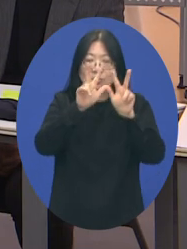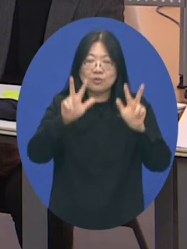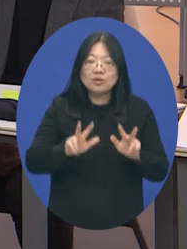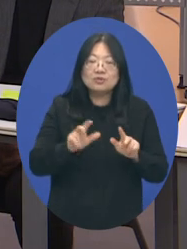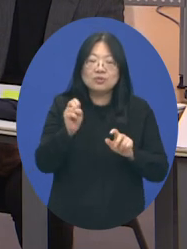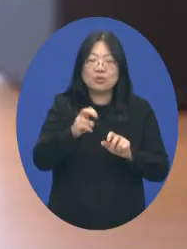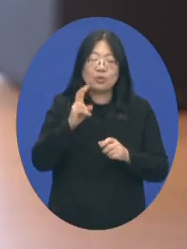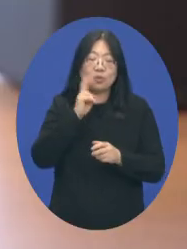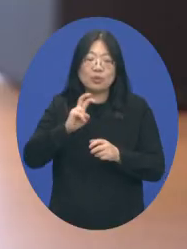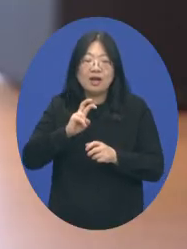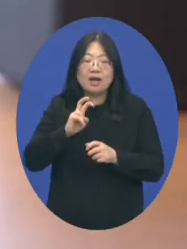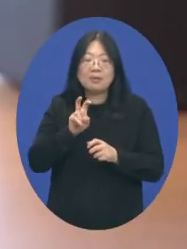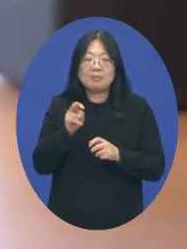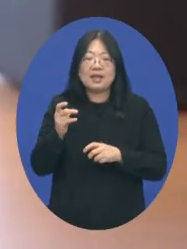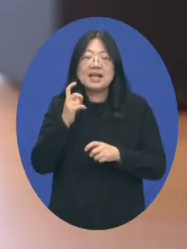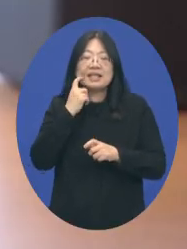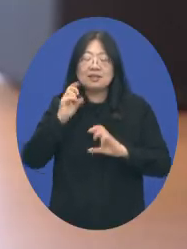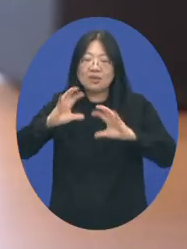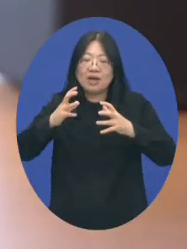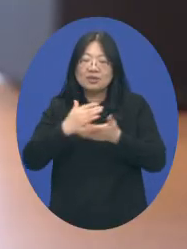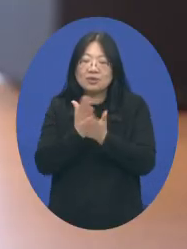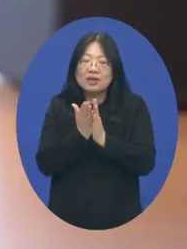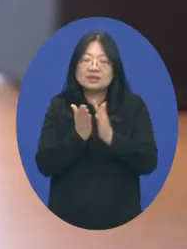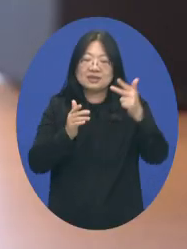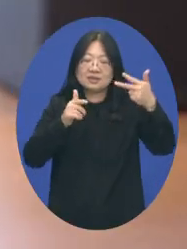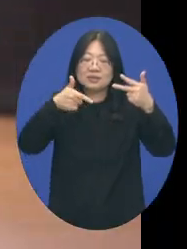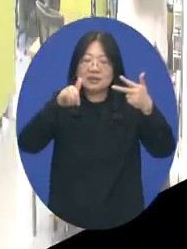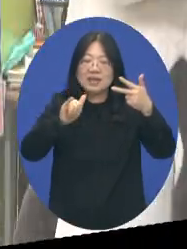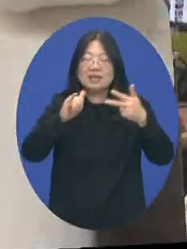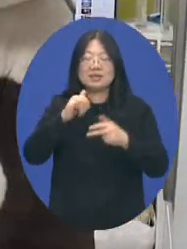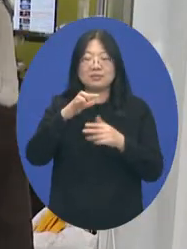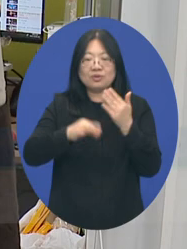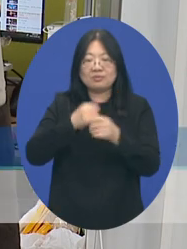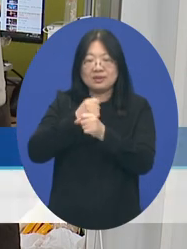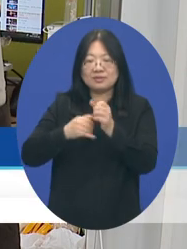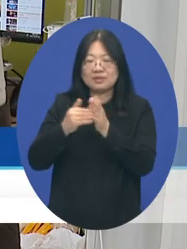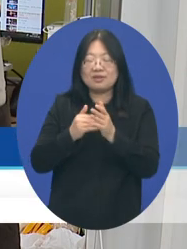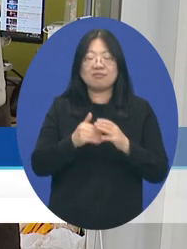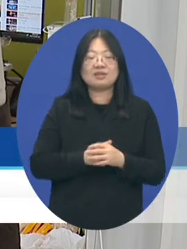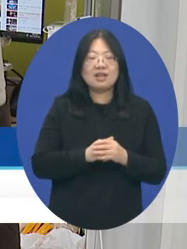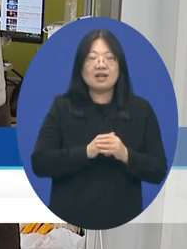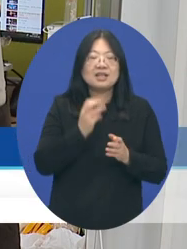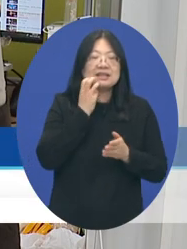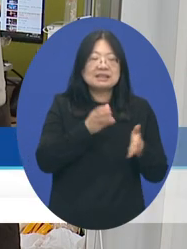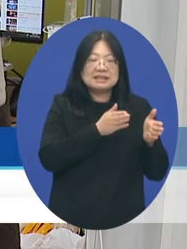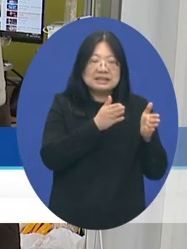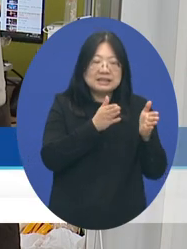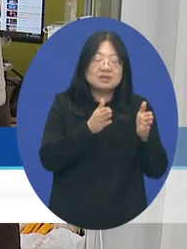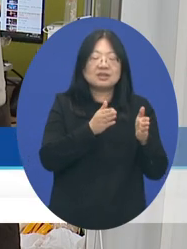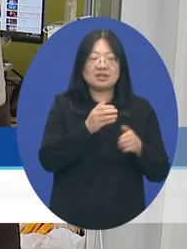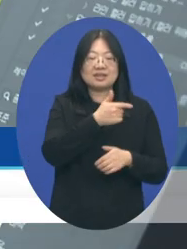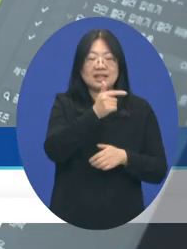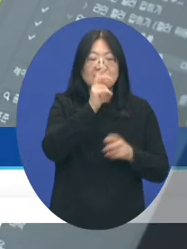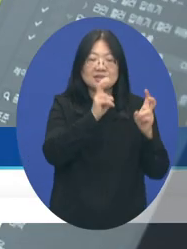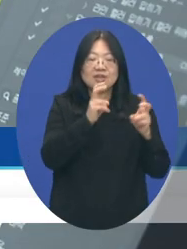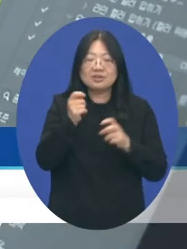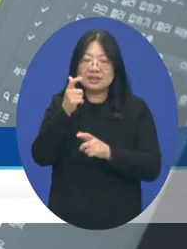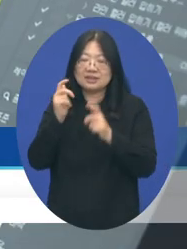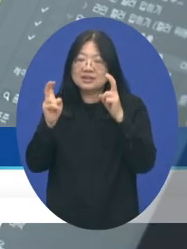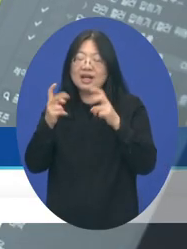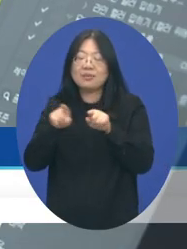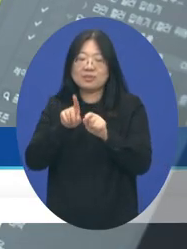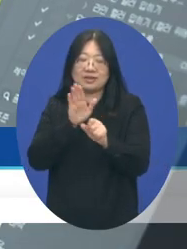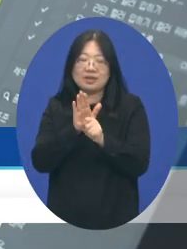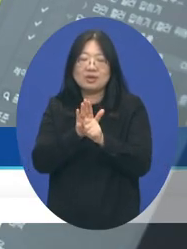전시, 메타버스 콘텐츠 등 7개의 콘텐츠가 만들어졌습니다. 돈은 대기업과 중소기업 간의 가교 역할뿐만 아니라